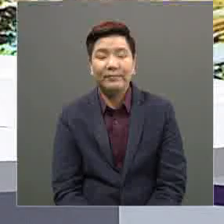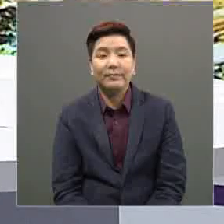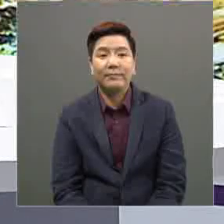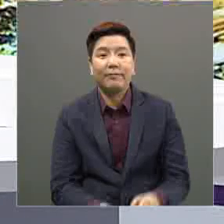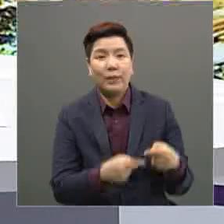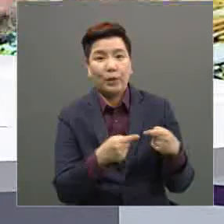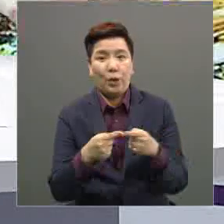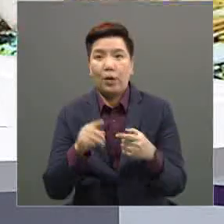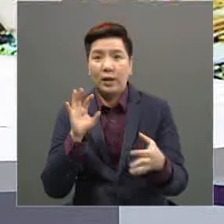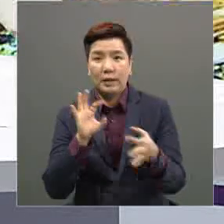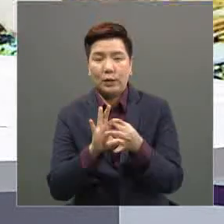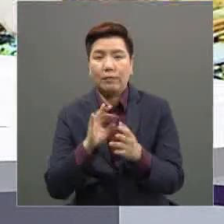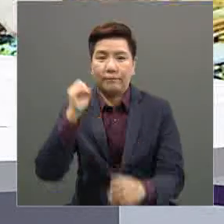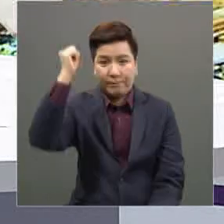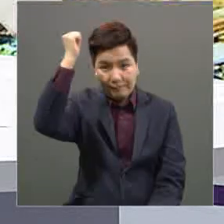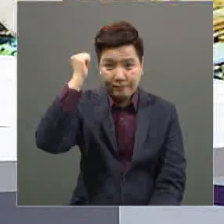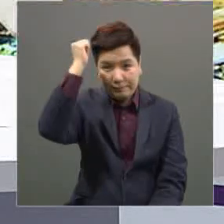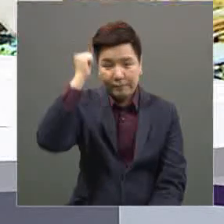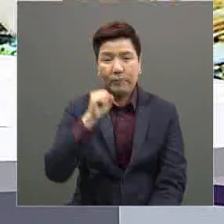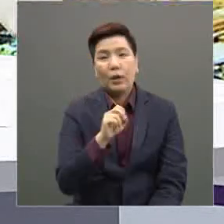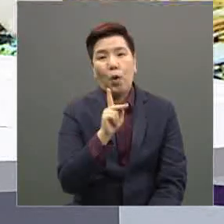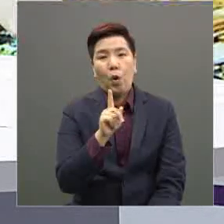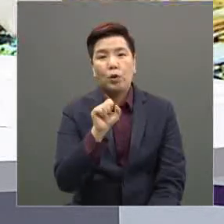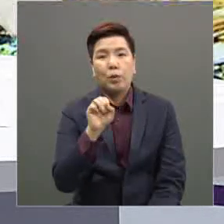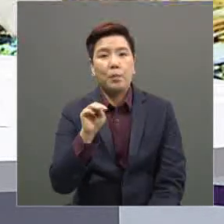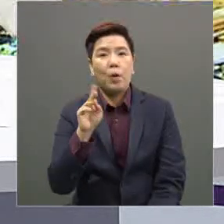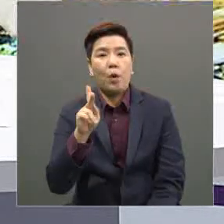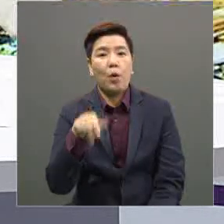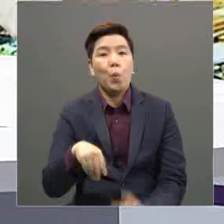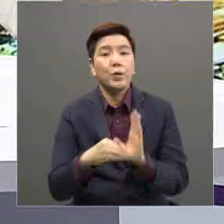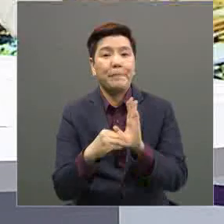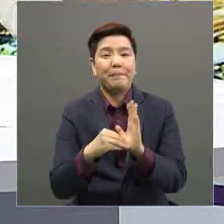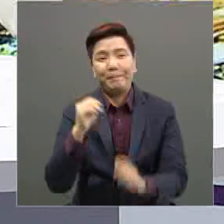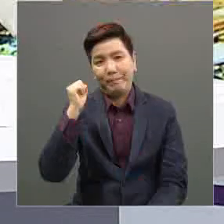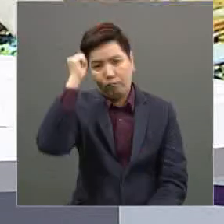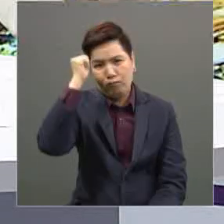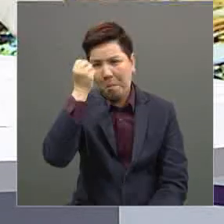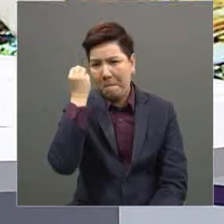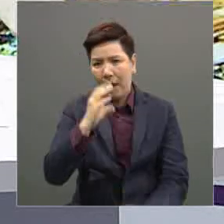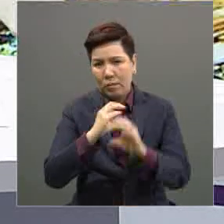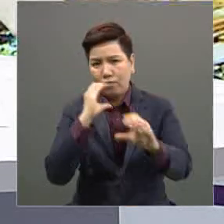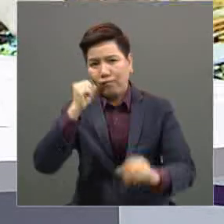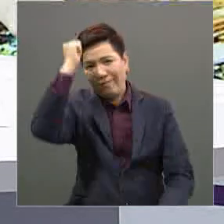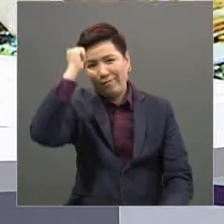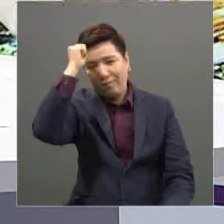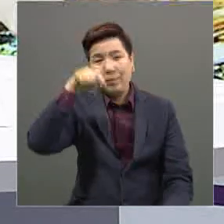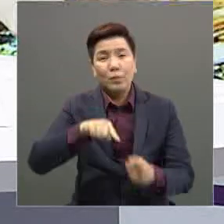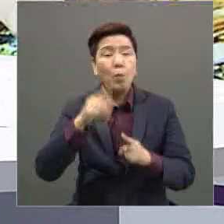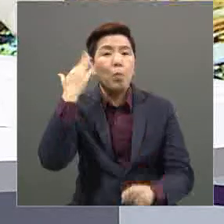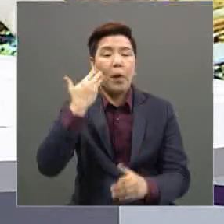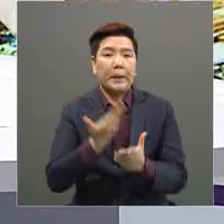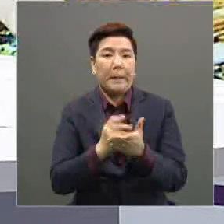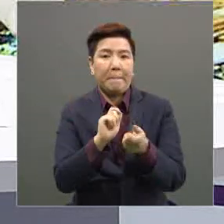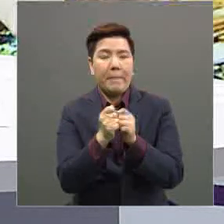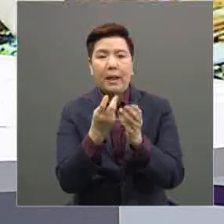มากันที่เรื่องของขอสมกนะครับหรือว่ารถเมล์ของพี่น้องชาวกรุงเทพมหานครที่ใช้กันอยู่นะครับ คือก่อนหน้านี้มีการปรับเป